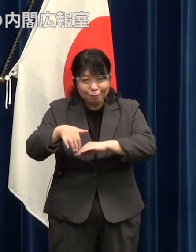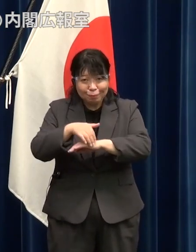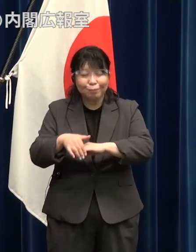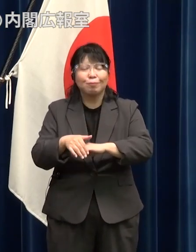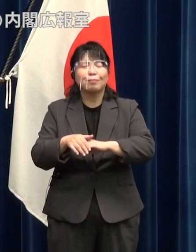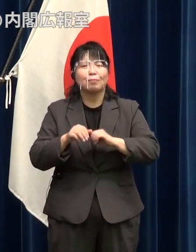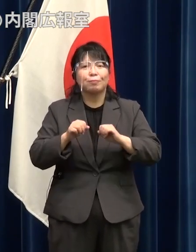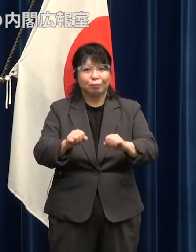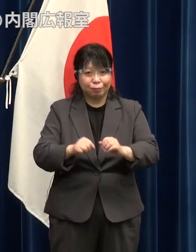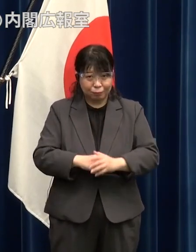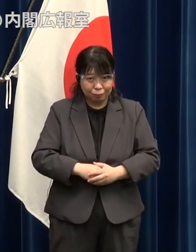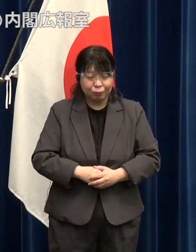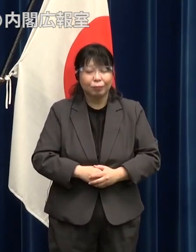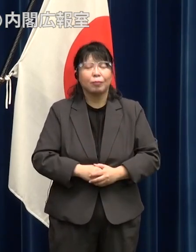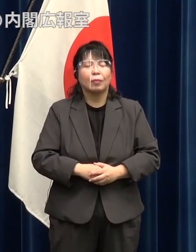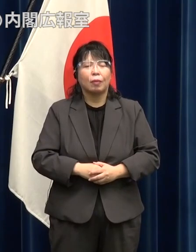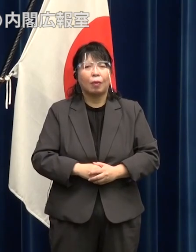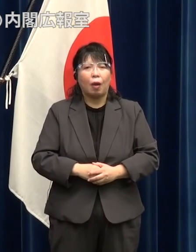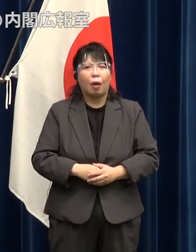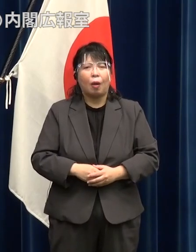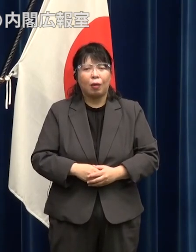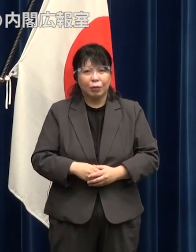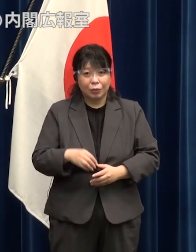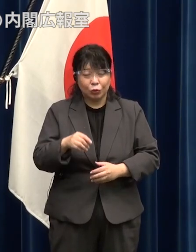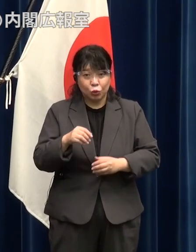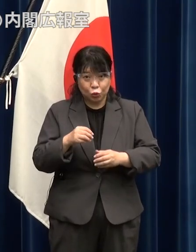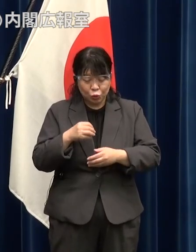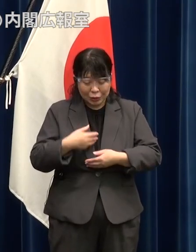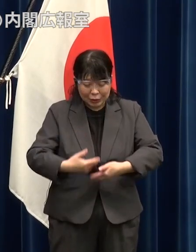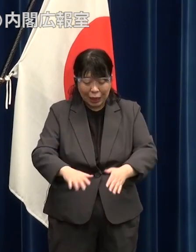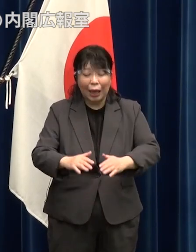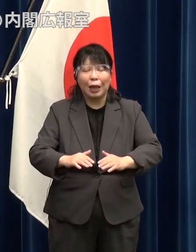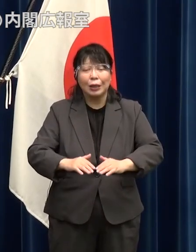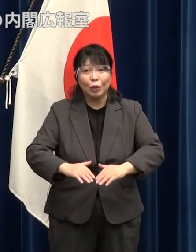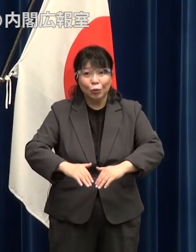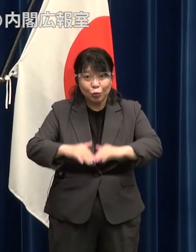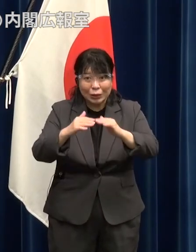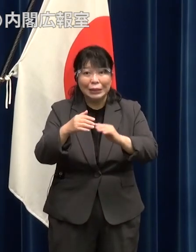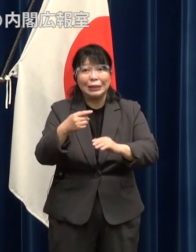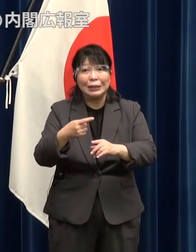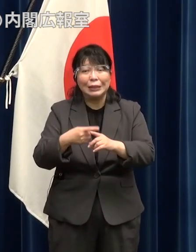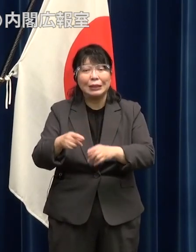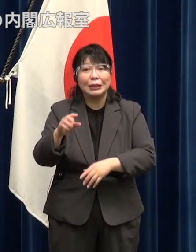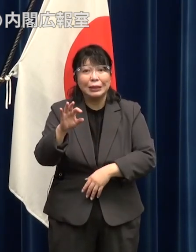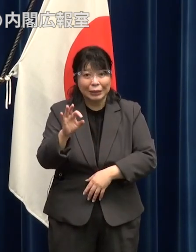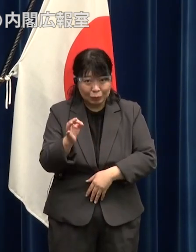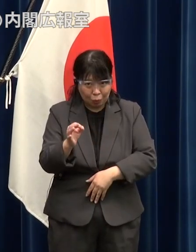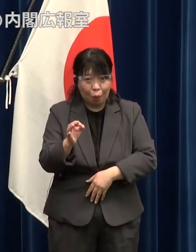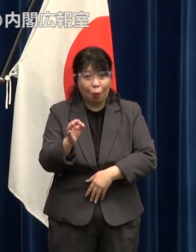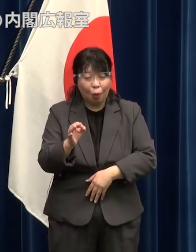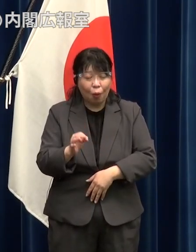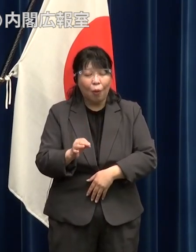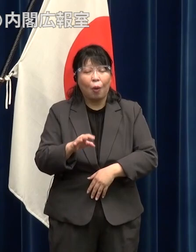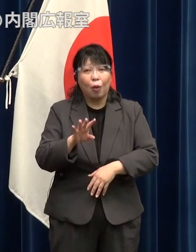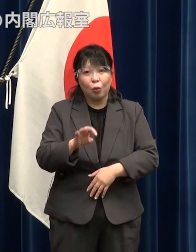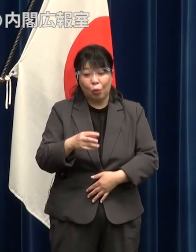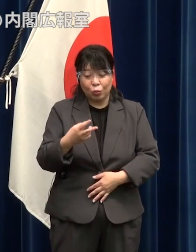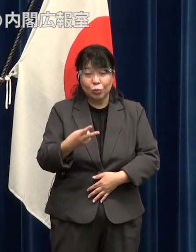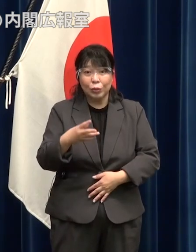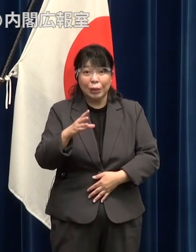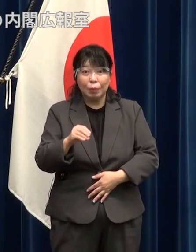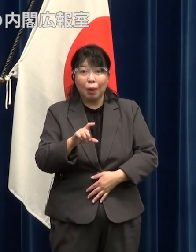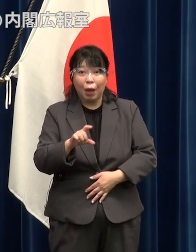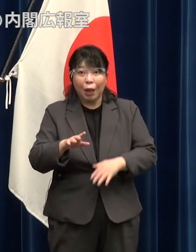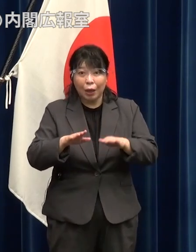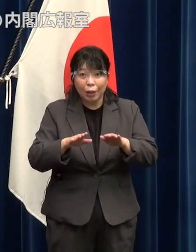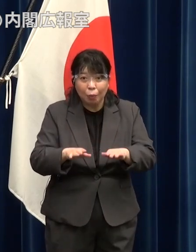した出産育児一時金についても来年4月より現在の42万円から50